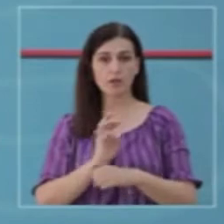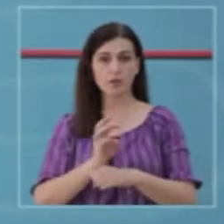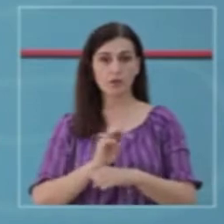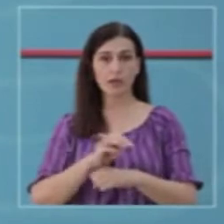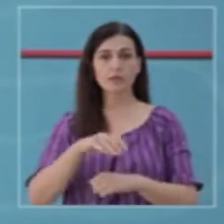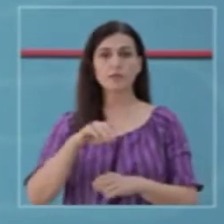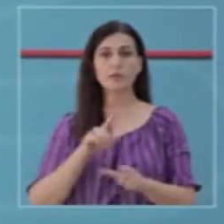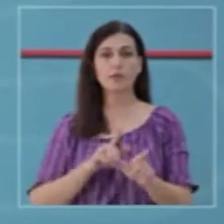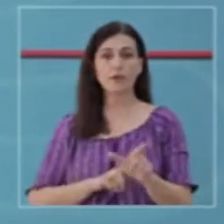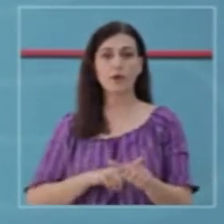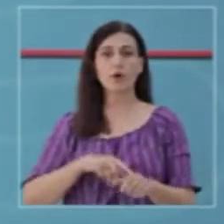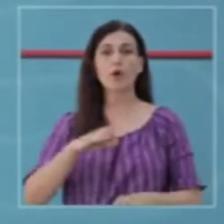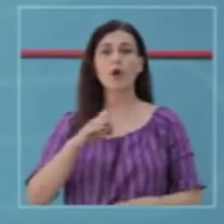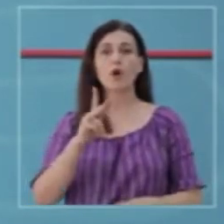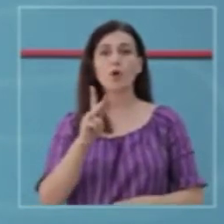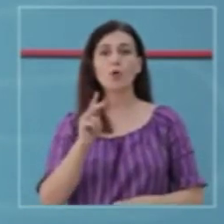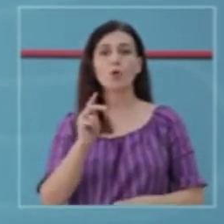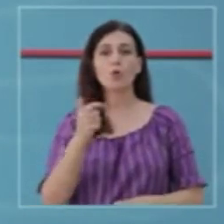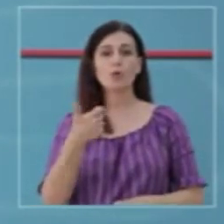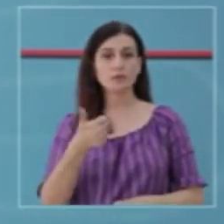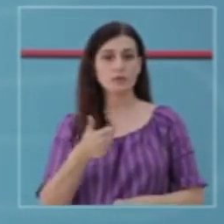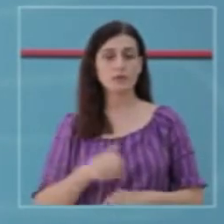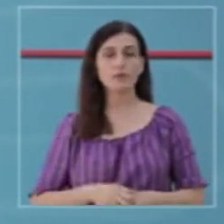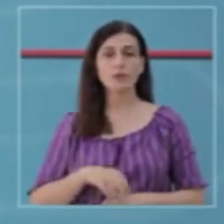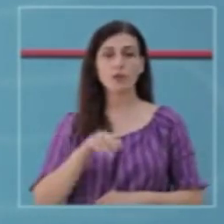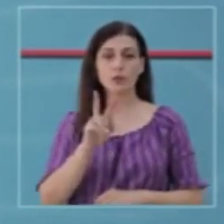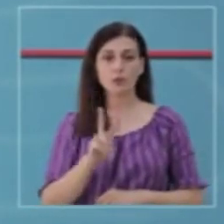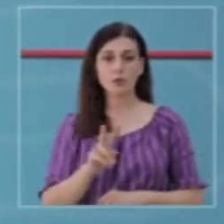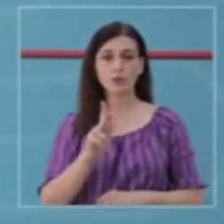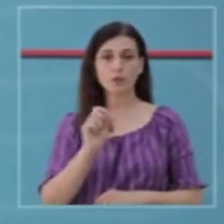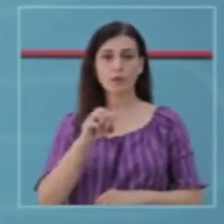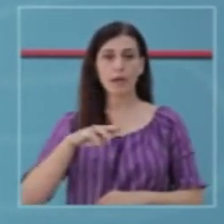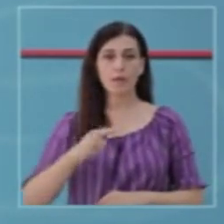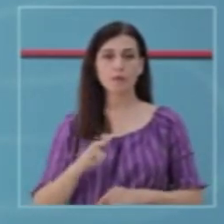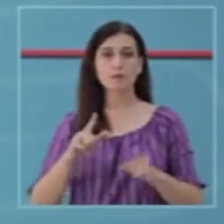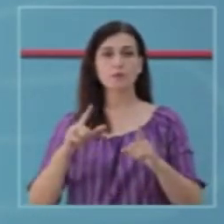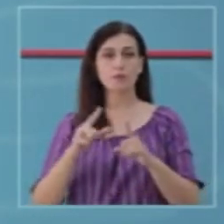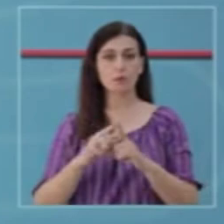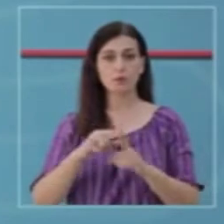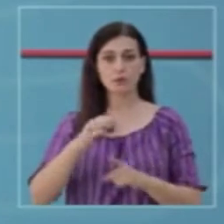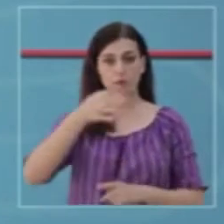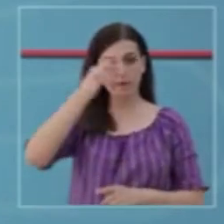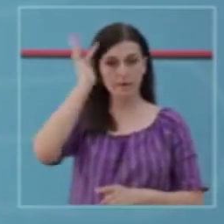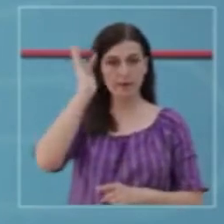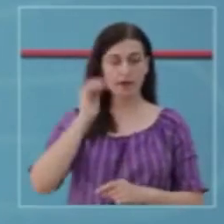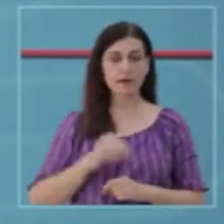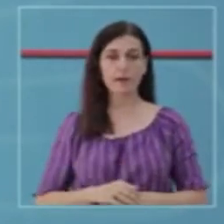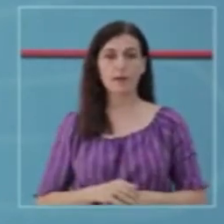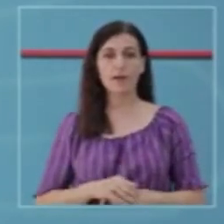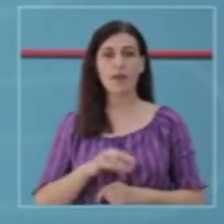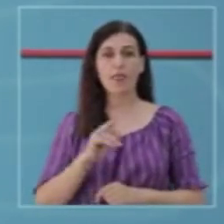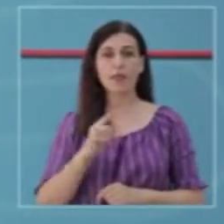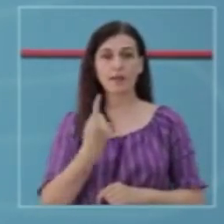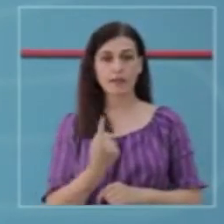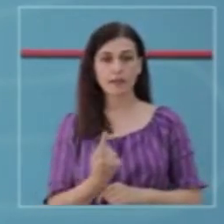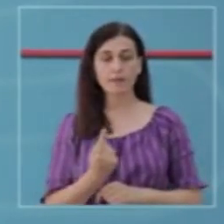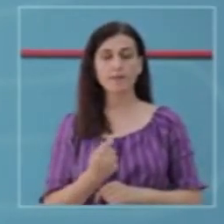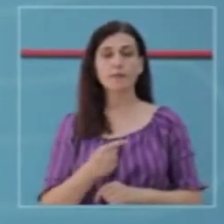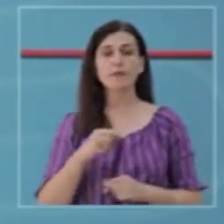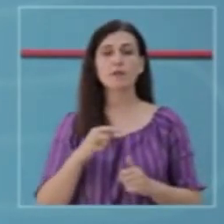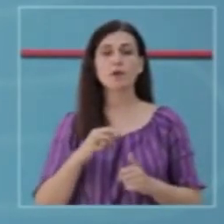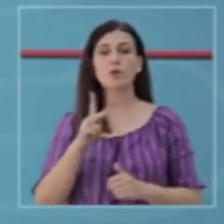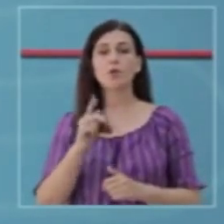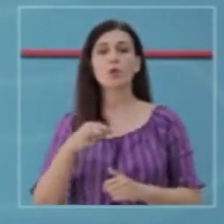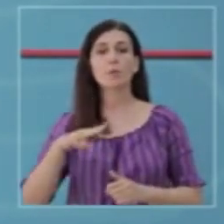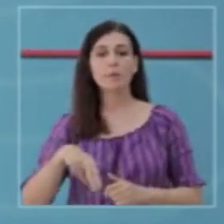Gjirokastër, Vlor, Kukës, nga 2 raste në Kamës, Durrës, Fier, dhe nga 1 rast përkatësisht